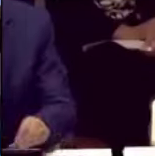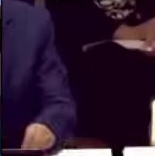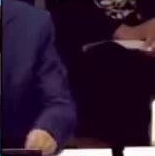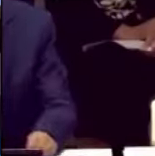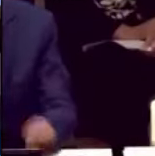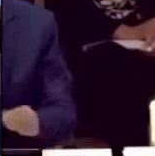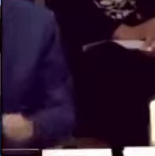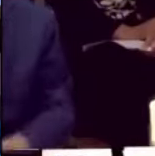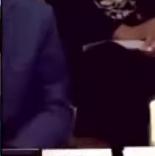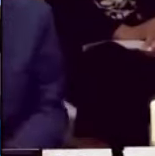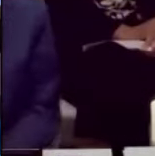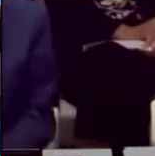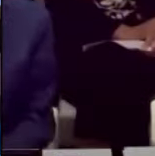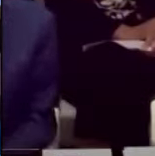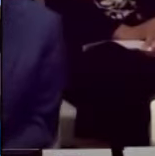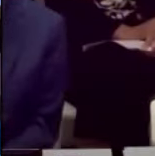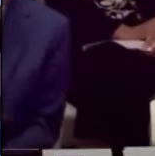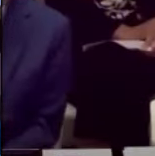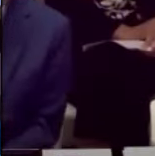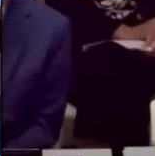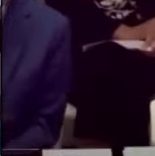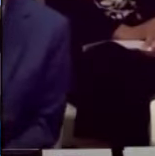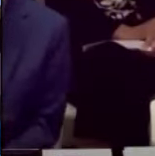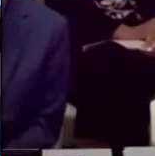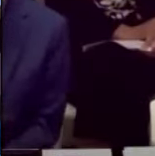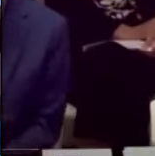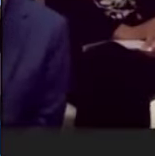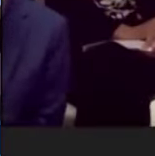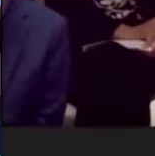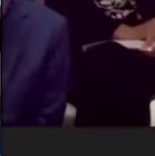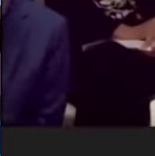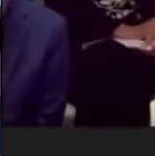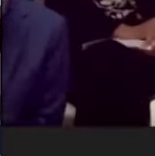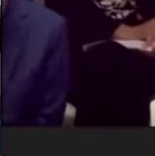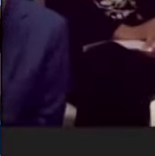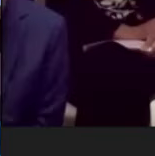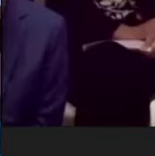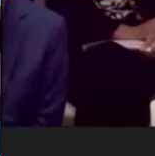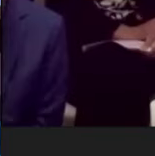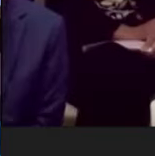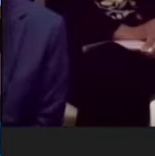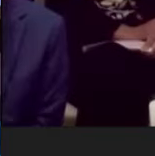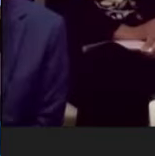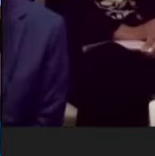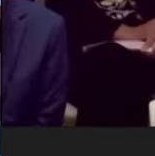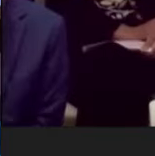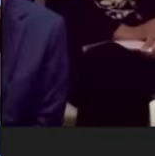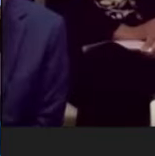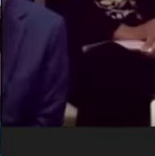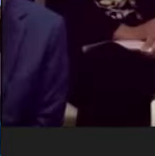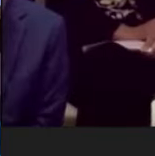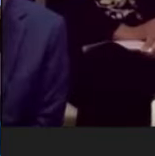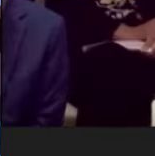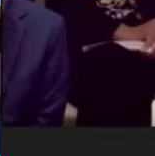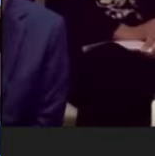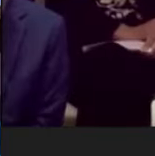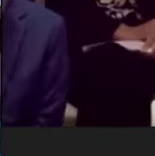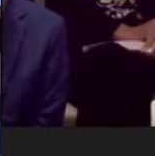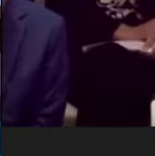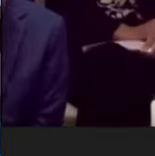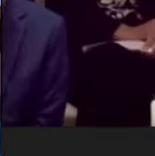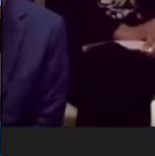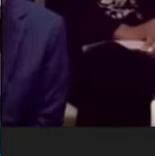words on the work of the expert mechanism on the rights of indigenous peoples. We look forward to continuing our most